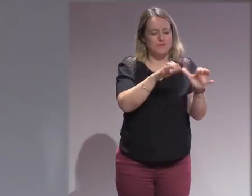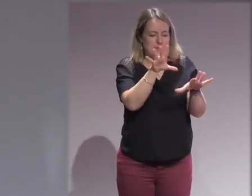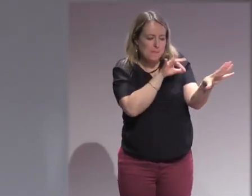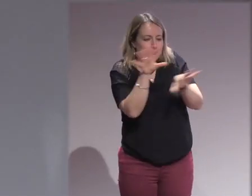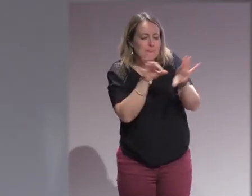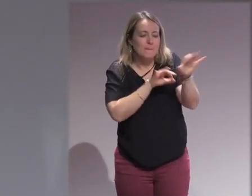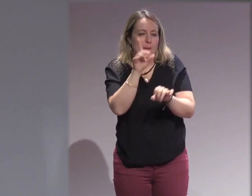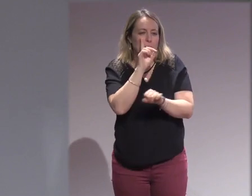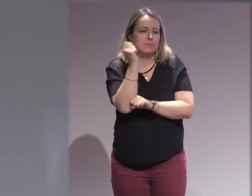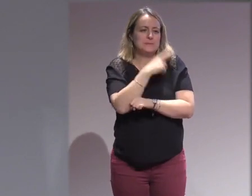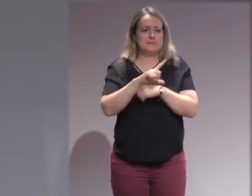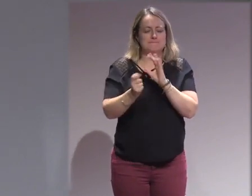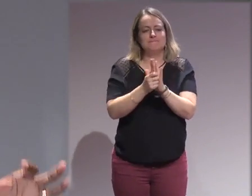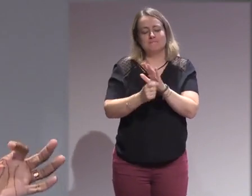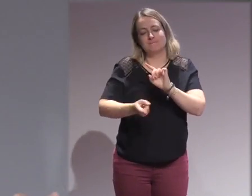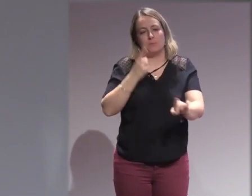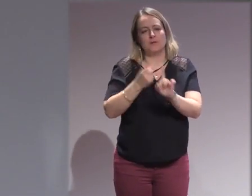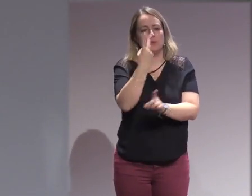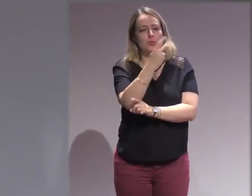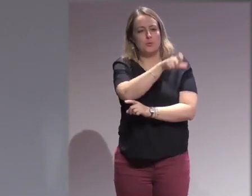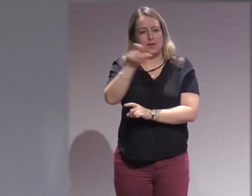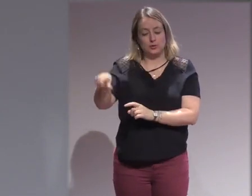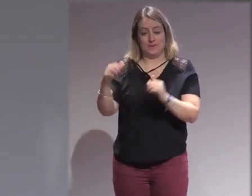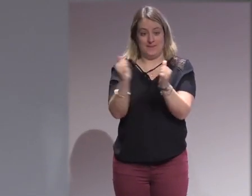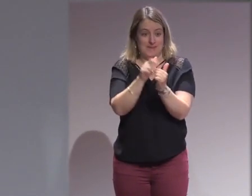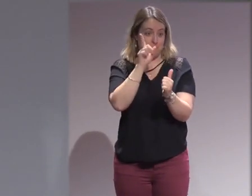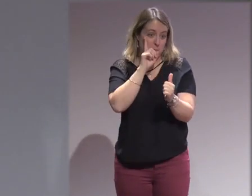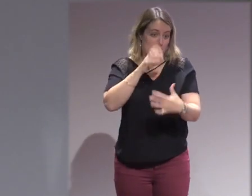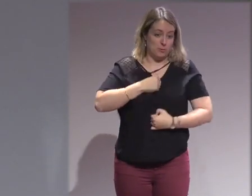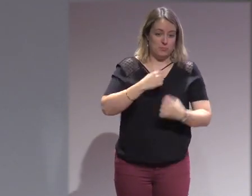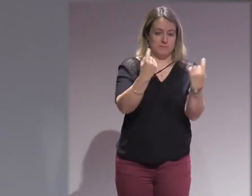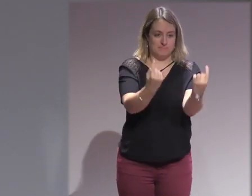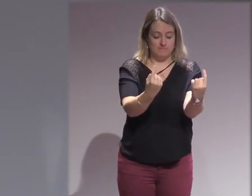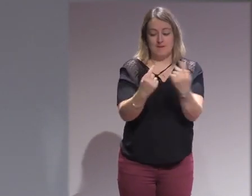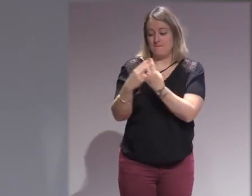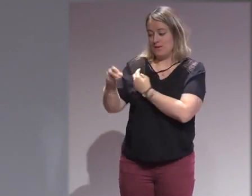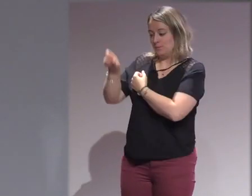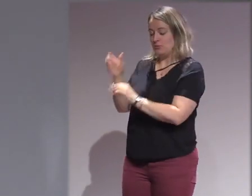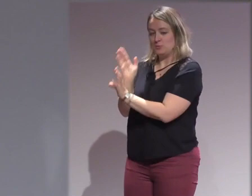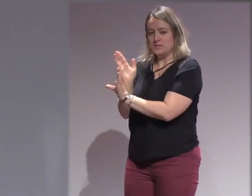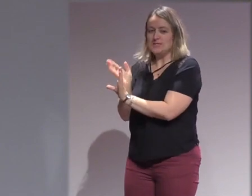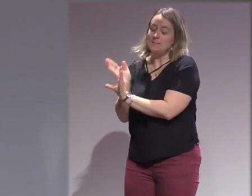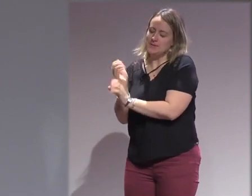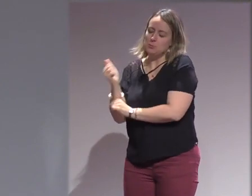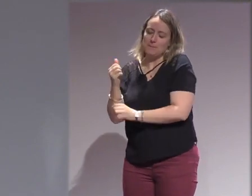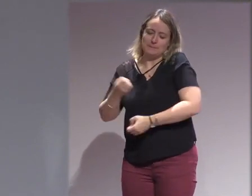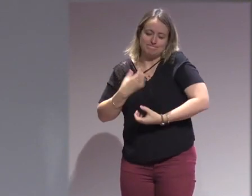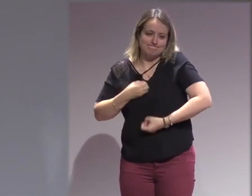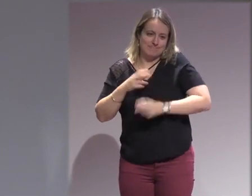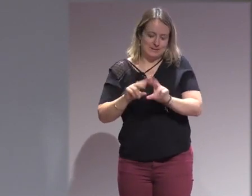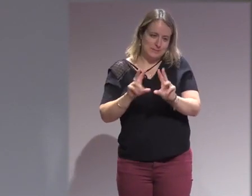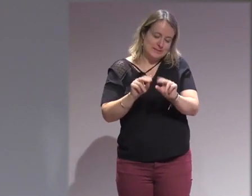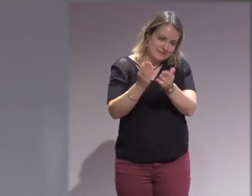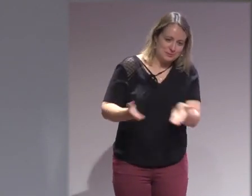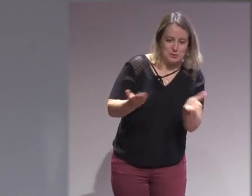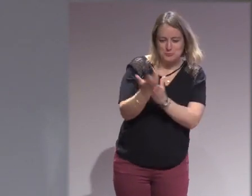moment fantastique où les deux personnes adoptées donc, sont entourées par leur mère adoptante face au psy qui leur explique ce qu'il et elle vivent. Et donc là,